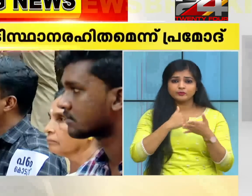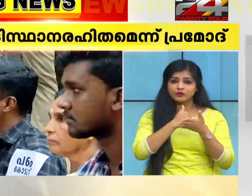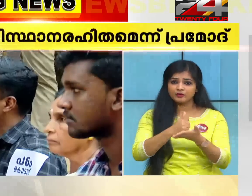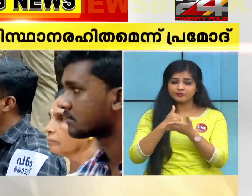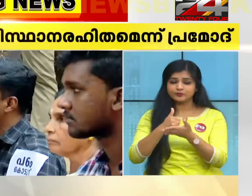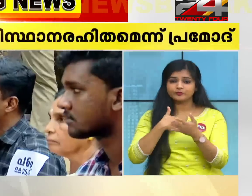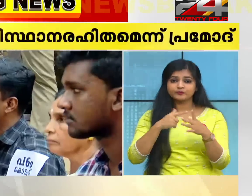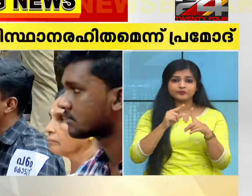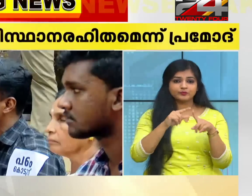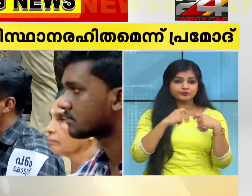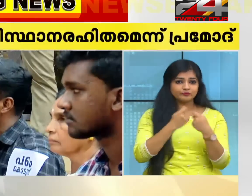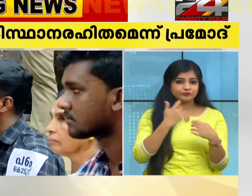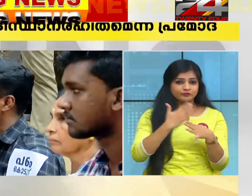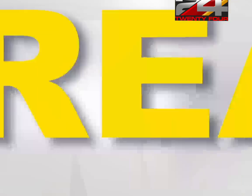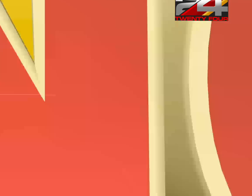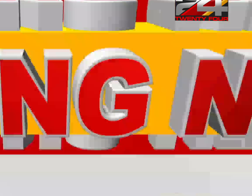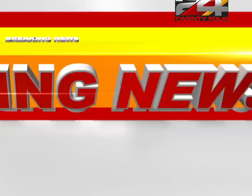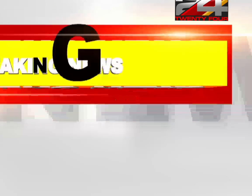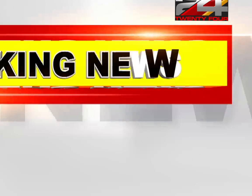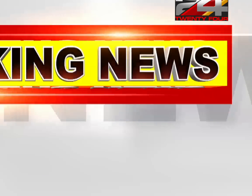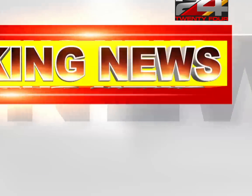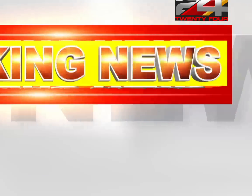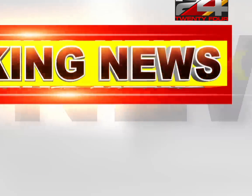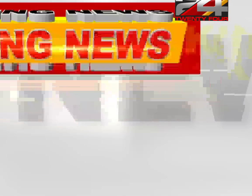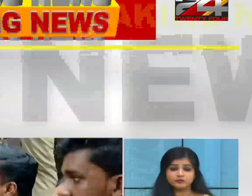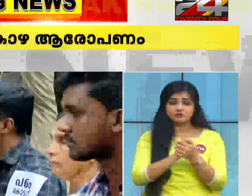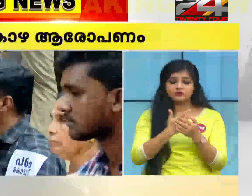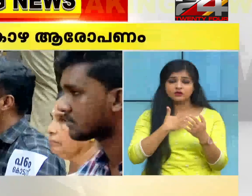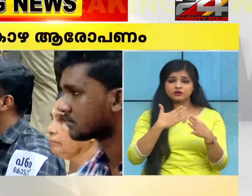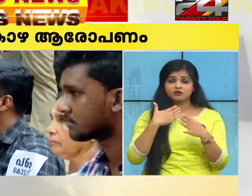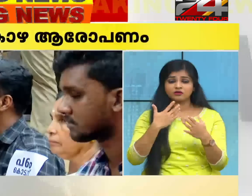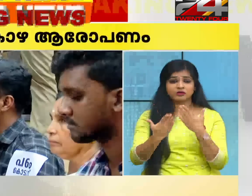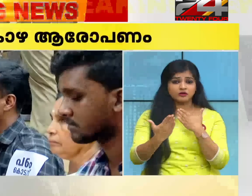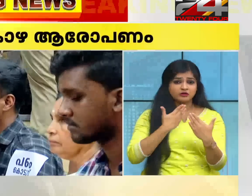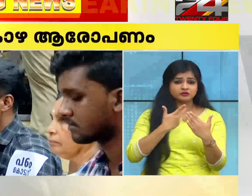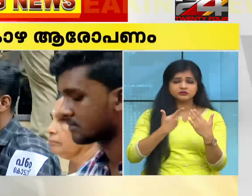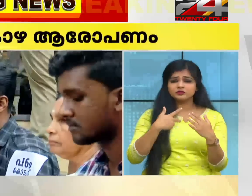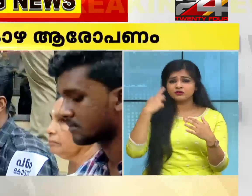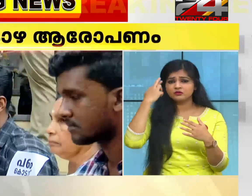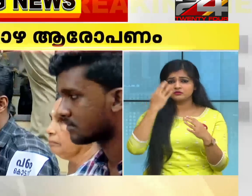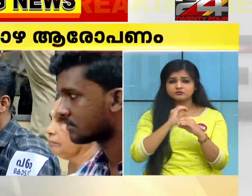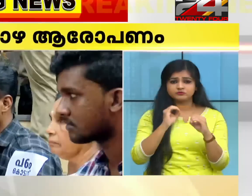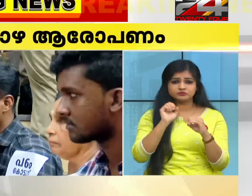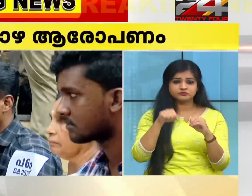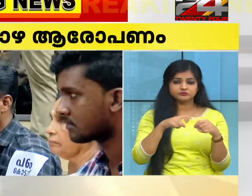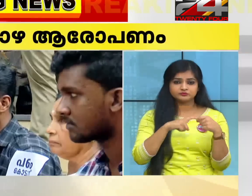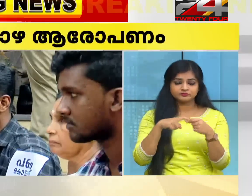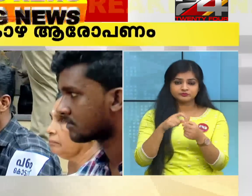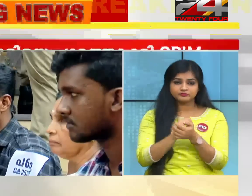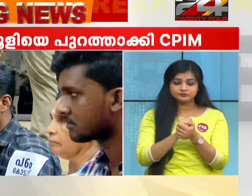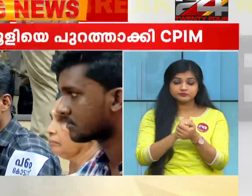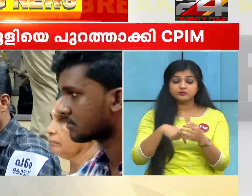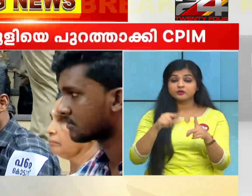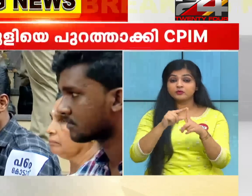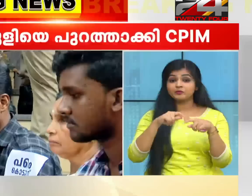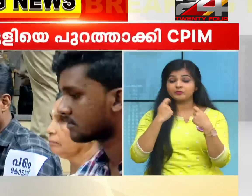സംഘാടന മികവ് കൊണ്ട് ഞാനത് ചെയ്തുകൊണ്ടിരിക്കുന്നതാണ്. അപ്പോൾ വേറൊരു ശത്രുക്കൾ ഉണ്ടാവേണ്ട കാര്യമില്ല. പ്രമോദ്, ഇപ്പം പാർട്ടി ഔദ്യോഗികമായി പറഞ്ഞിരിക്കുന്നത് പാർട്ടിയുടെ സൽപ്പേരിന്